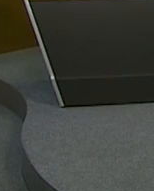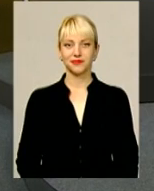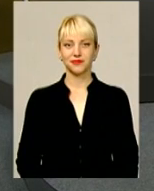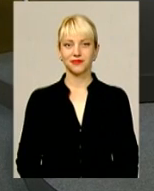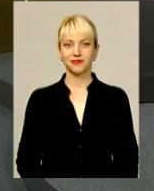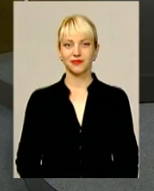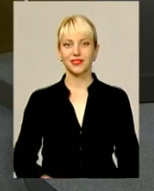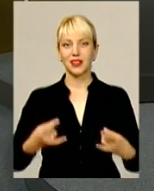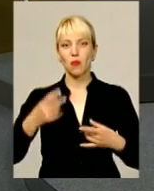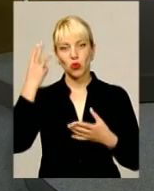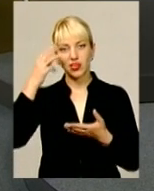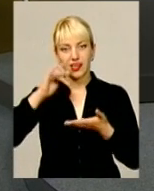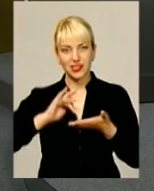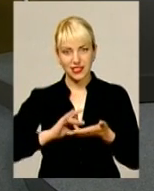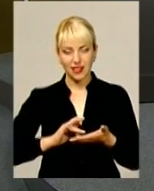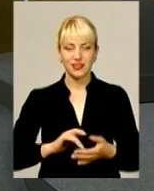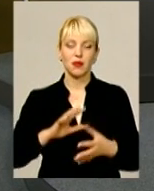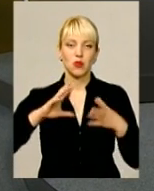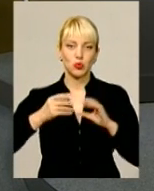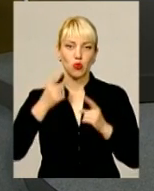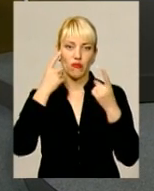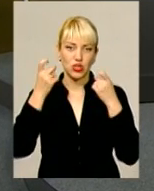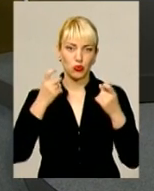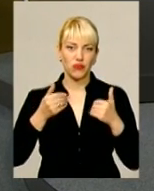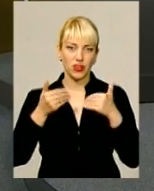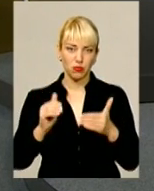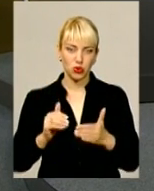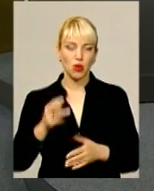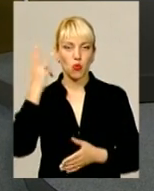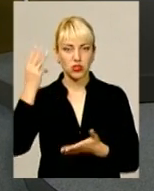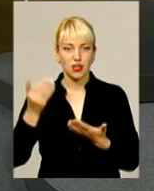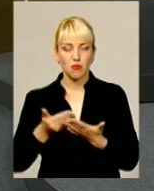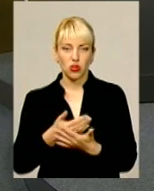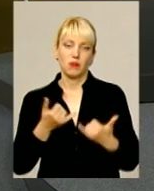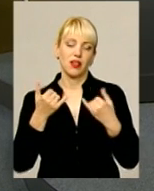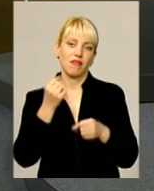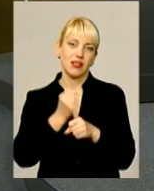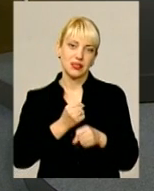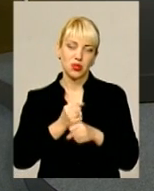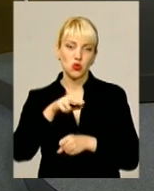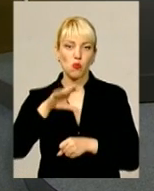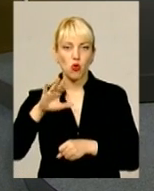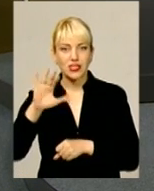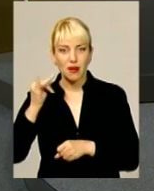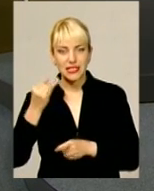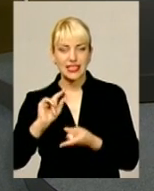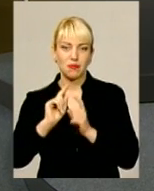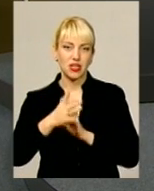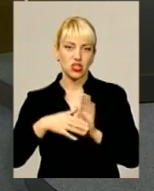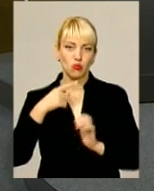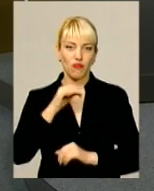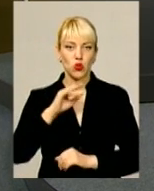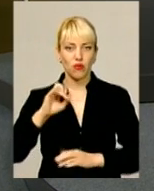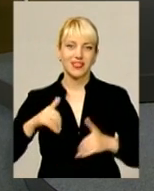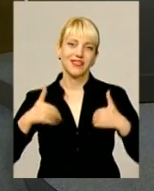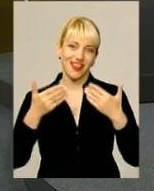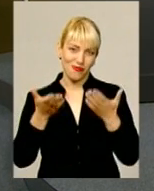В ефірі телеканалу «Поділля Центр» підсумковий інформаційний випуск «Подільська панорама». В студії працюють Віталій Постемський та Оксана Фіновська.